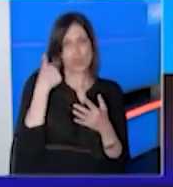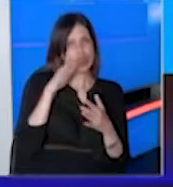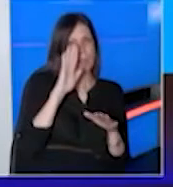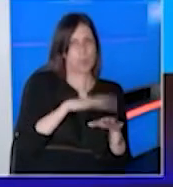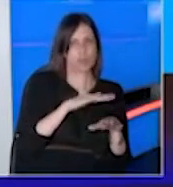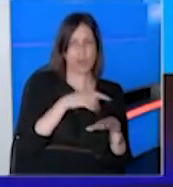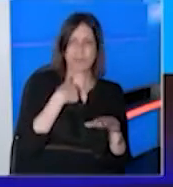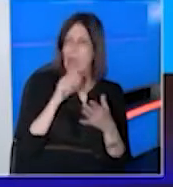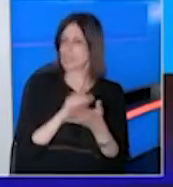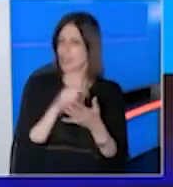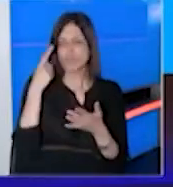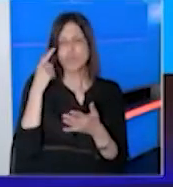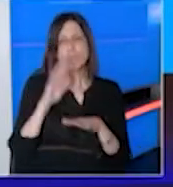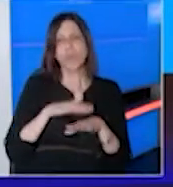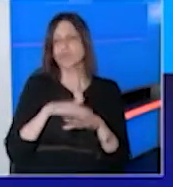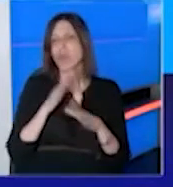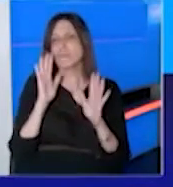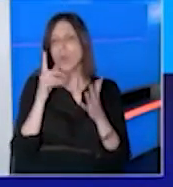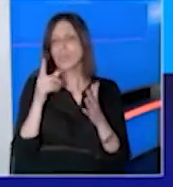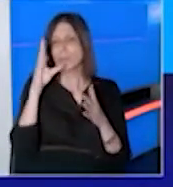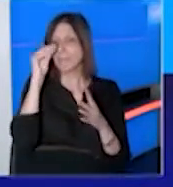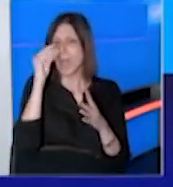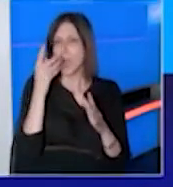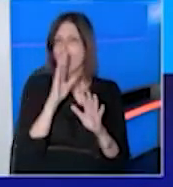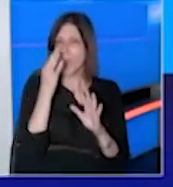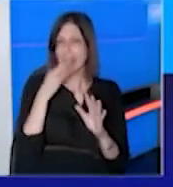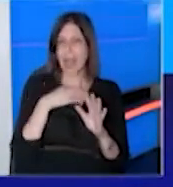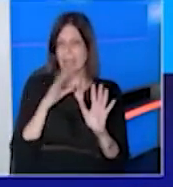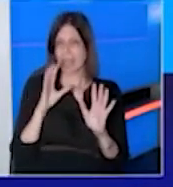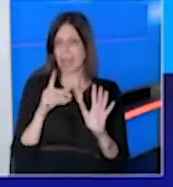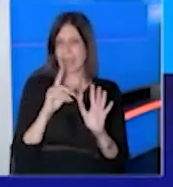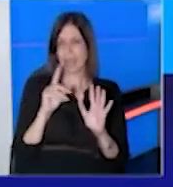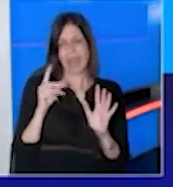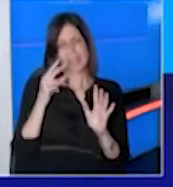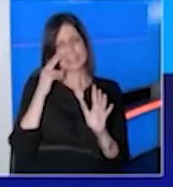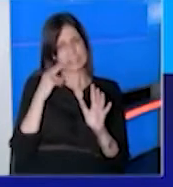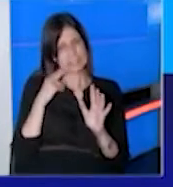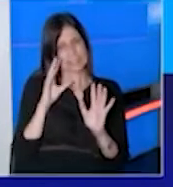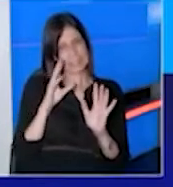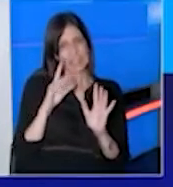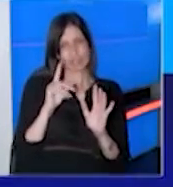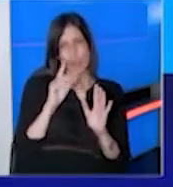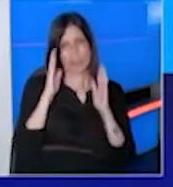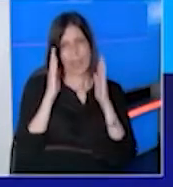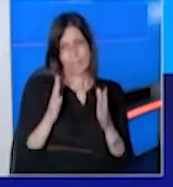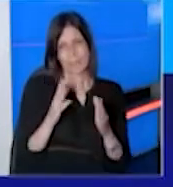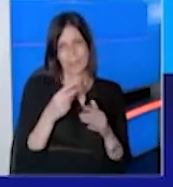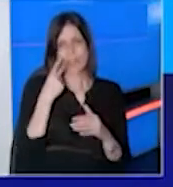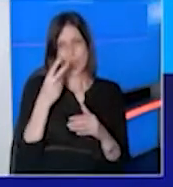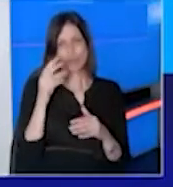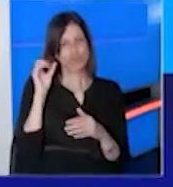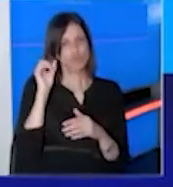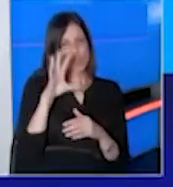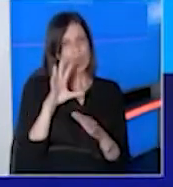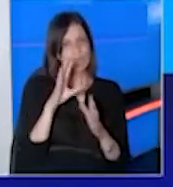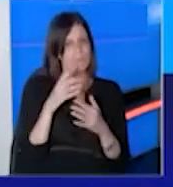חס וחלילה, אני חושב שאתה מוכשר מאוד. אתה בחור, בלי עין הרע, אל תצטנע יותר מדי, שלא נאמין לזה. תראו את השקף עוד